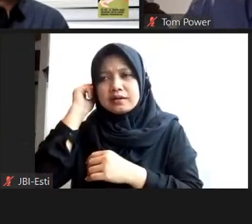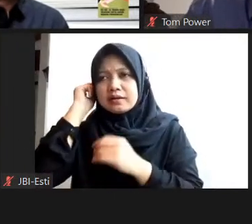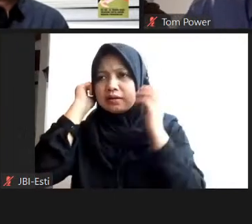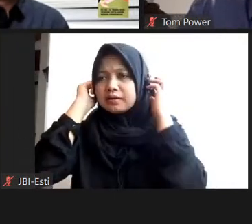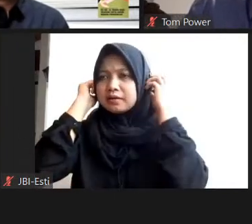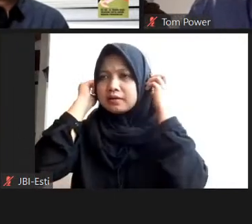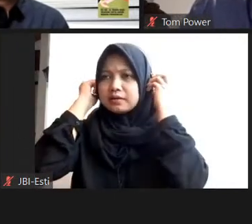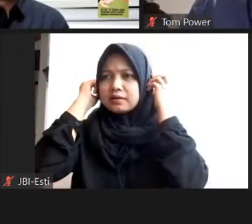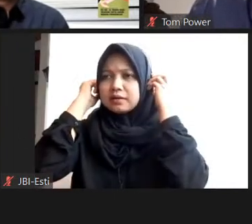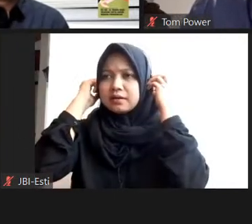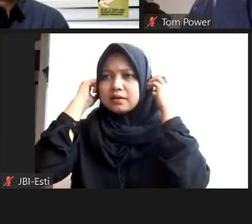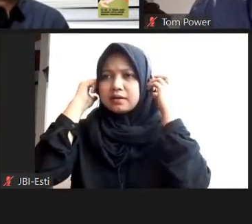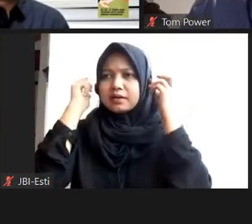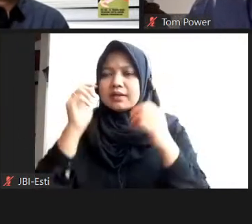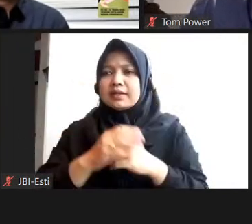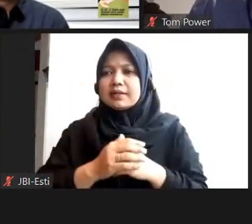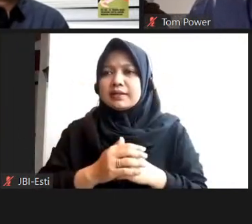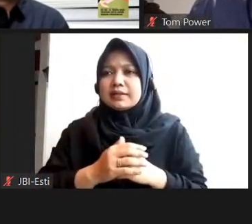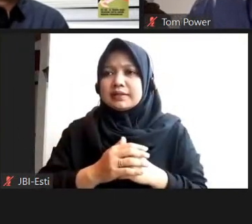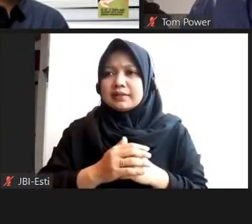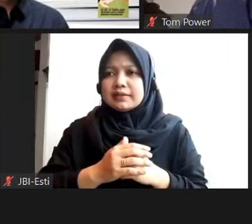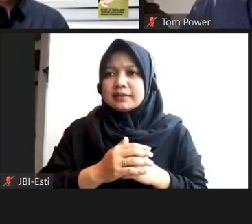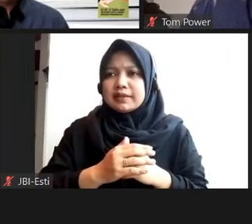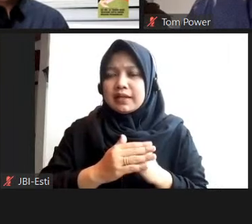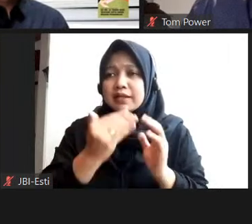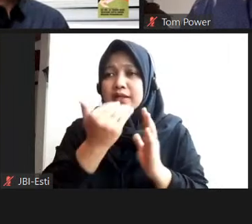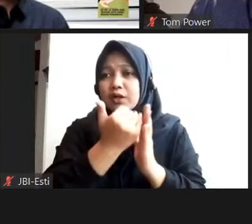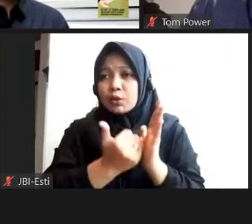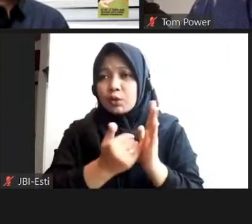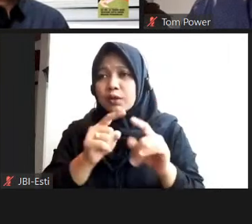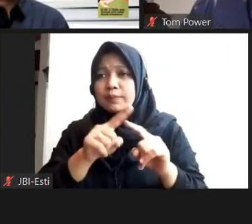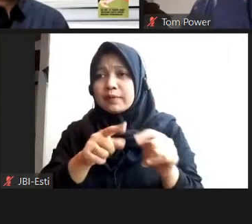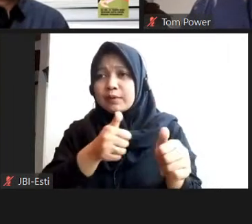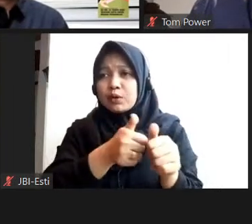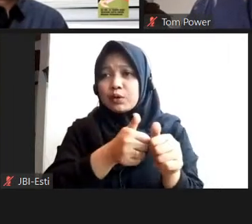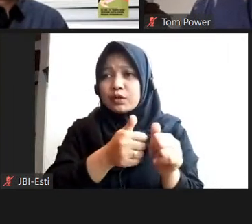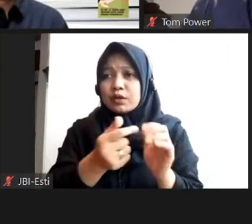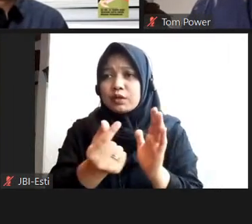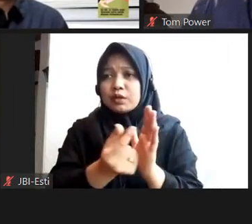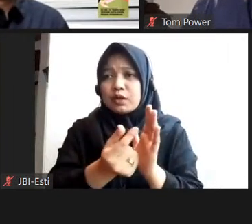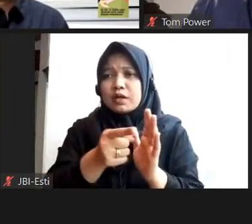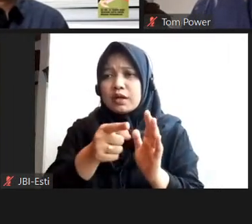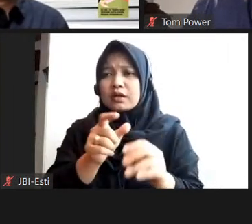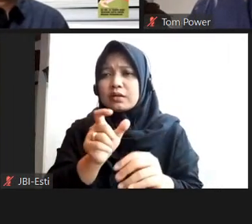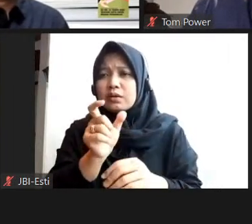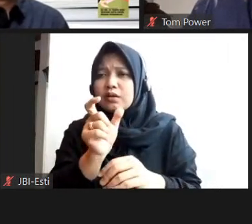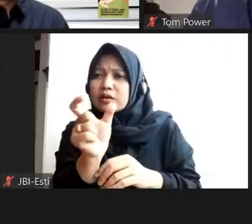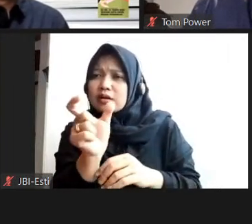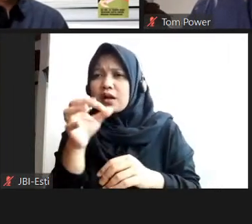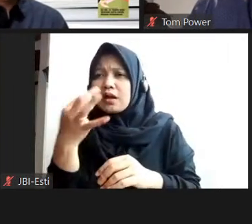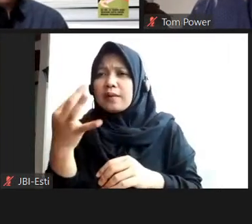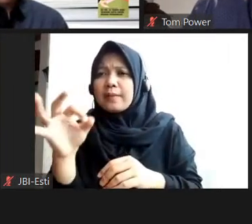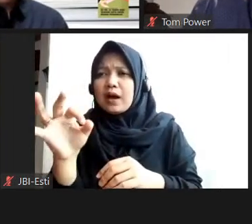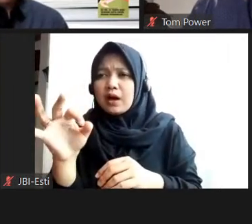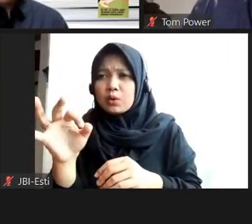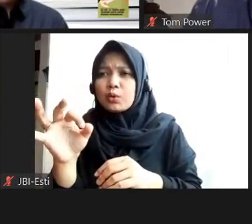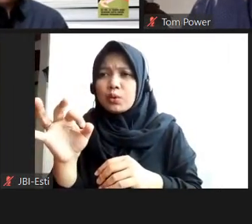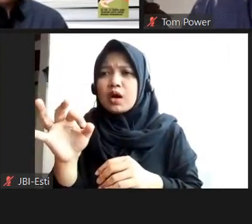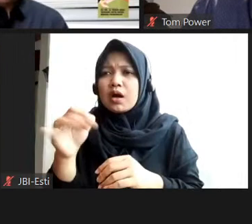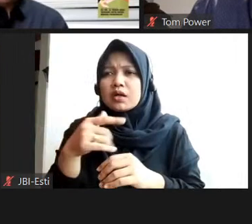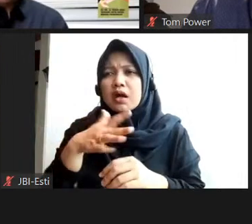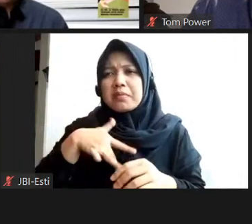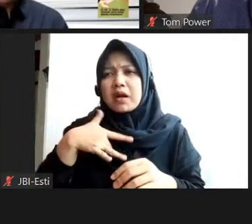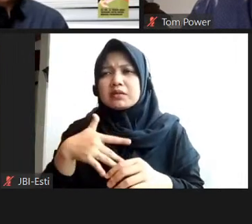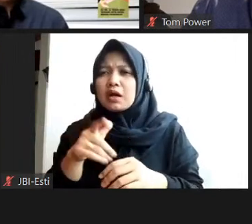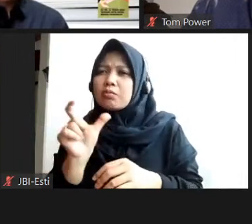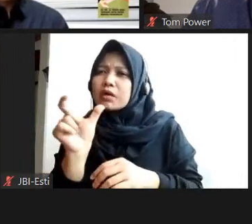tapi rule by law. Itu sebuah tendensi yang menurut saya baru, dan saya juga merasa mungkin istilah itu lebih